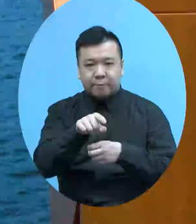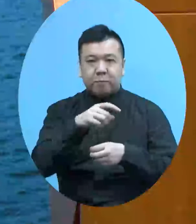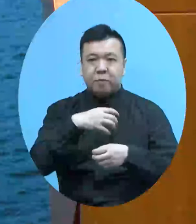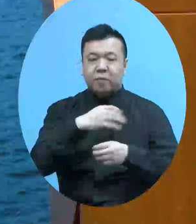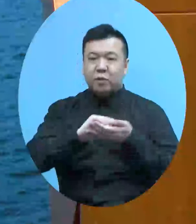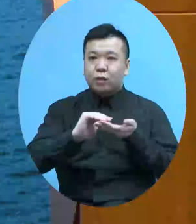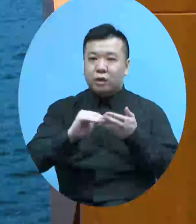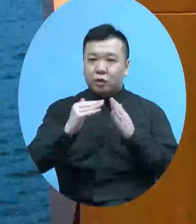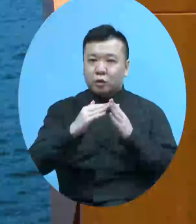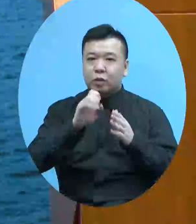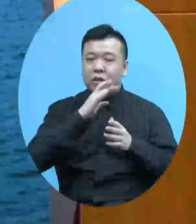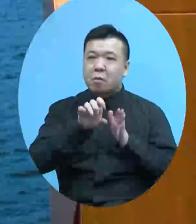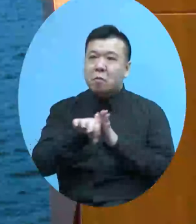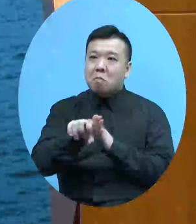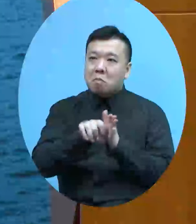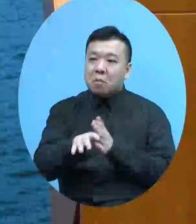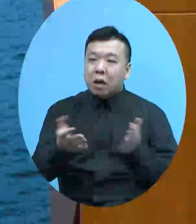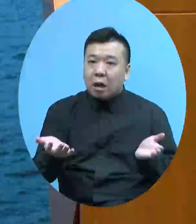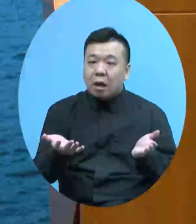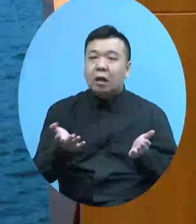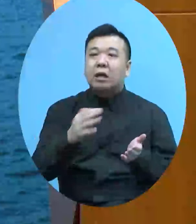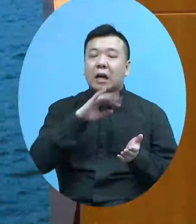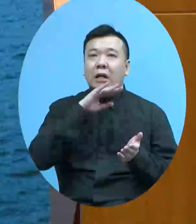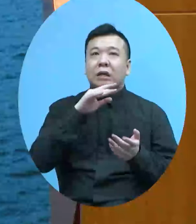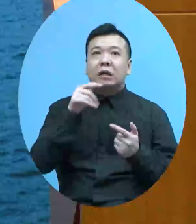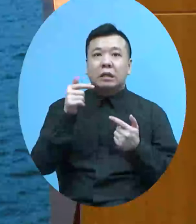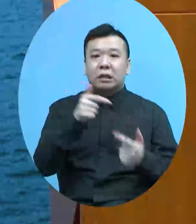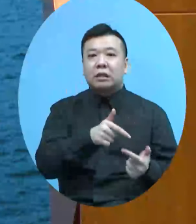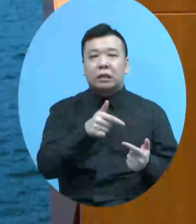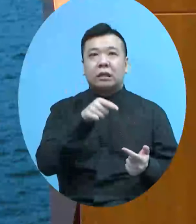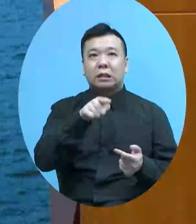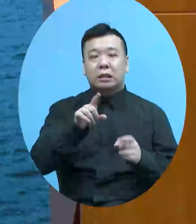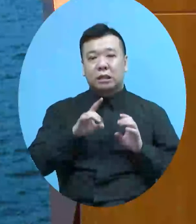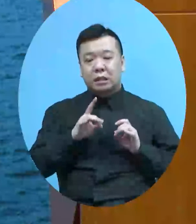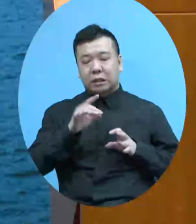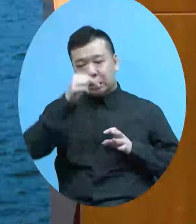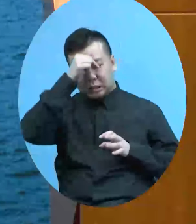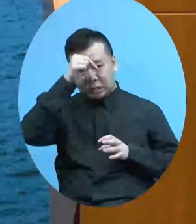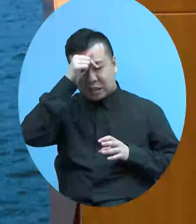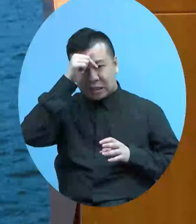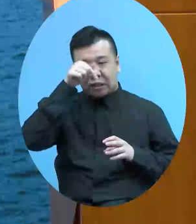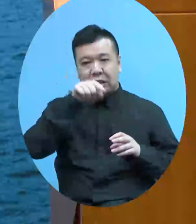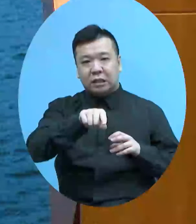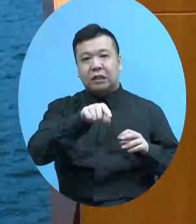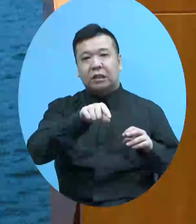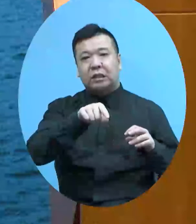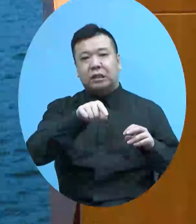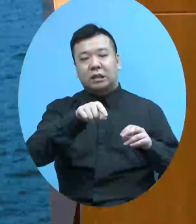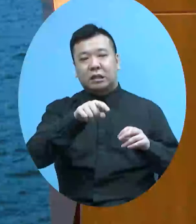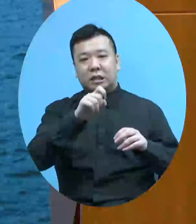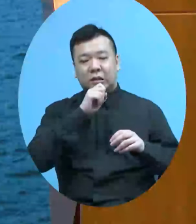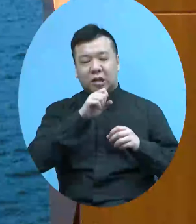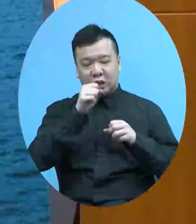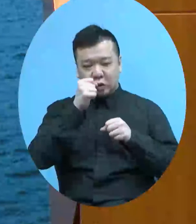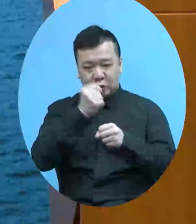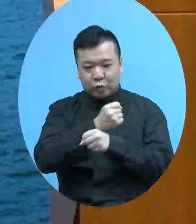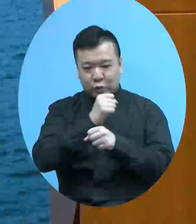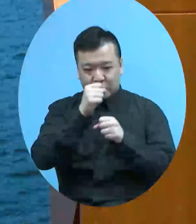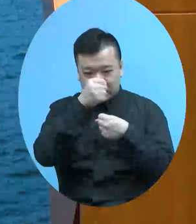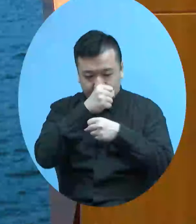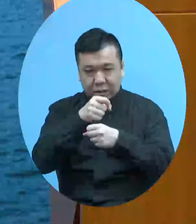覺得這個是不是一個漏洞呢還有如果一直都不能夠在私家醫生診所大範圍做檢測